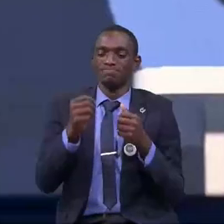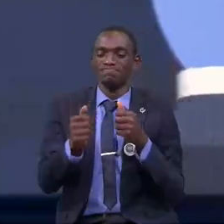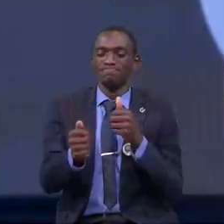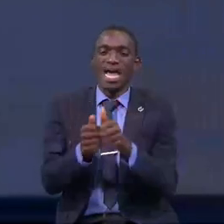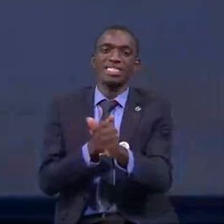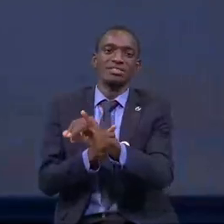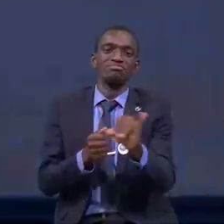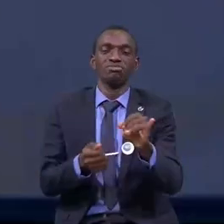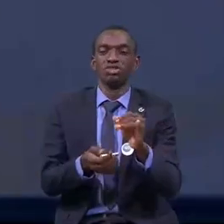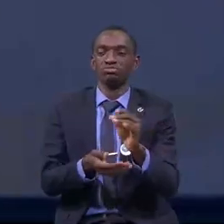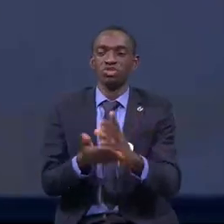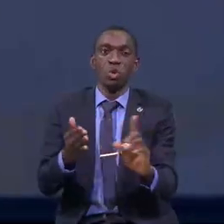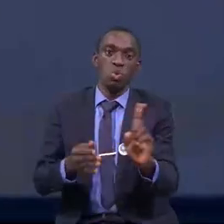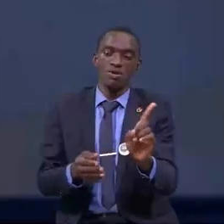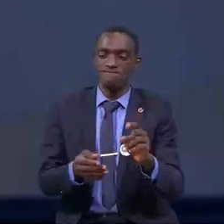Je passais quelque part.